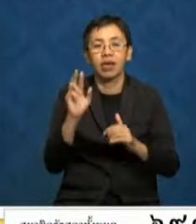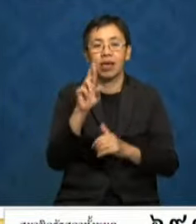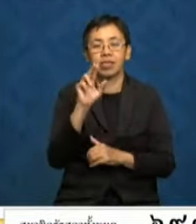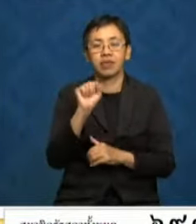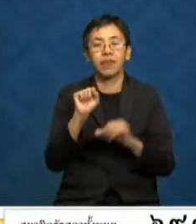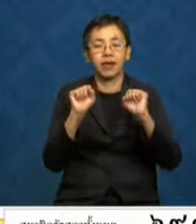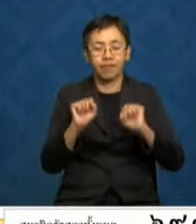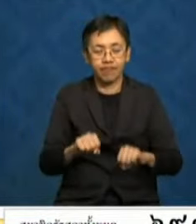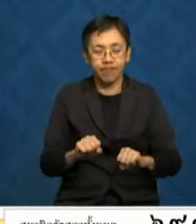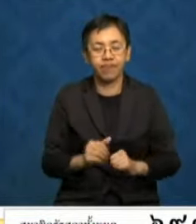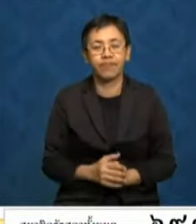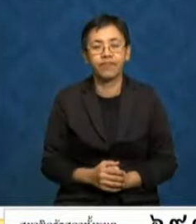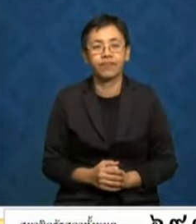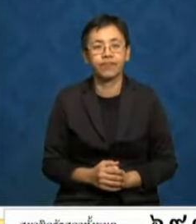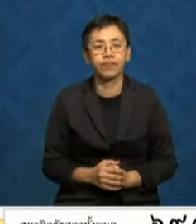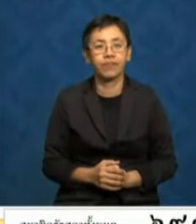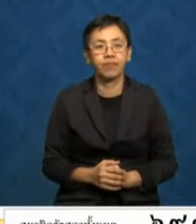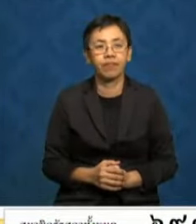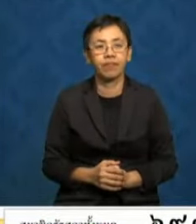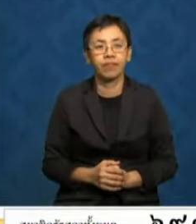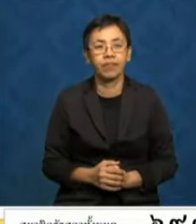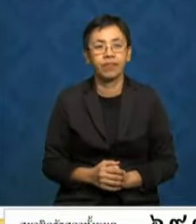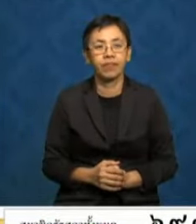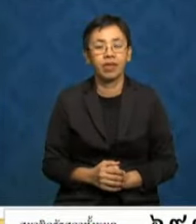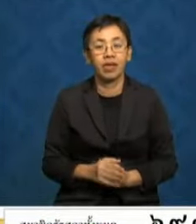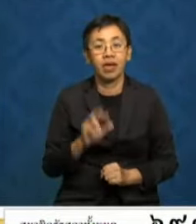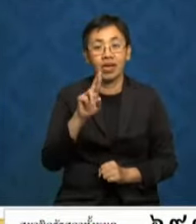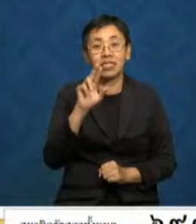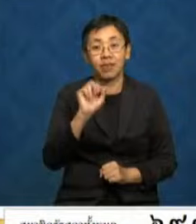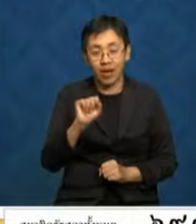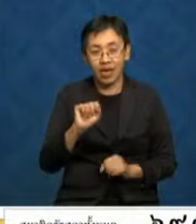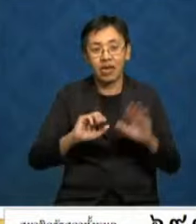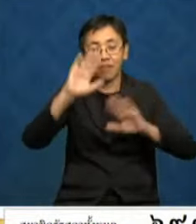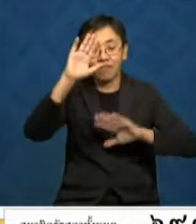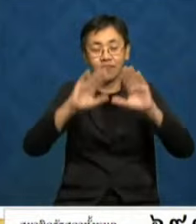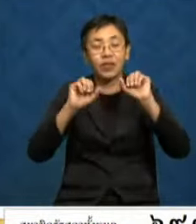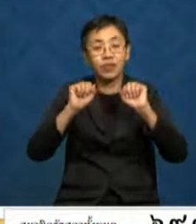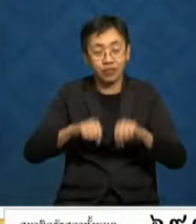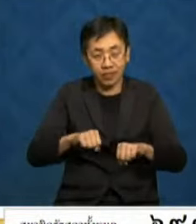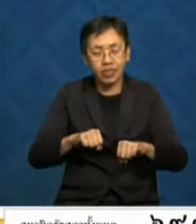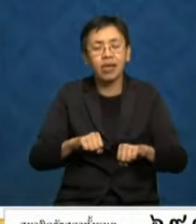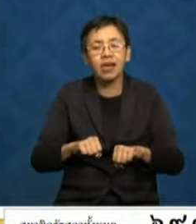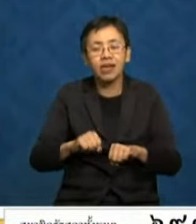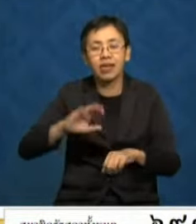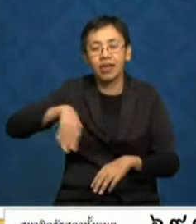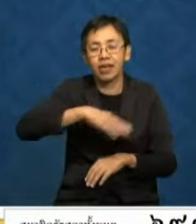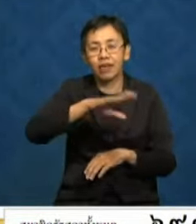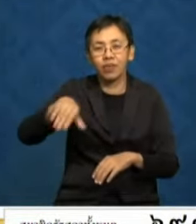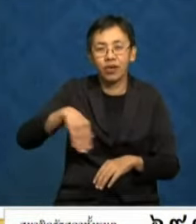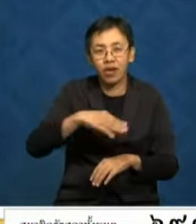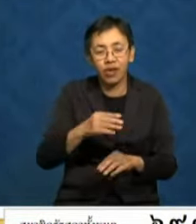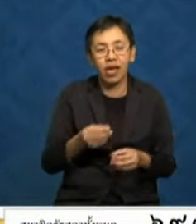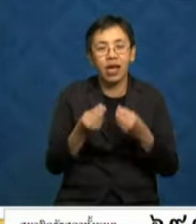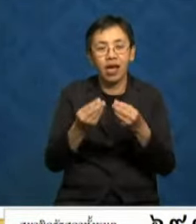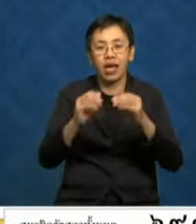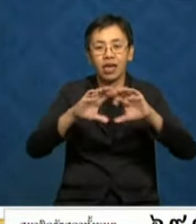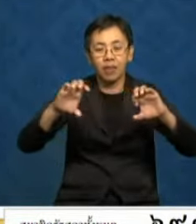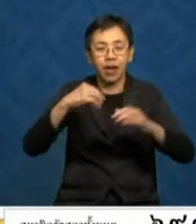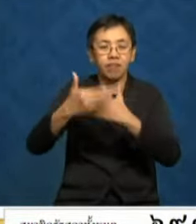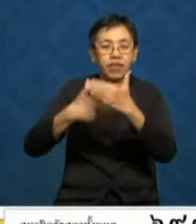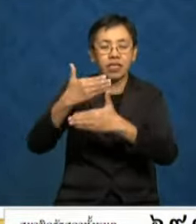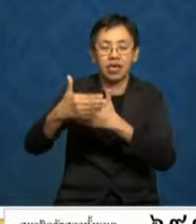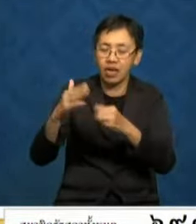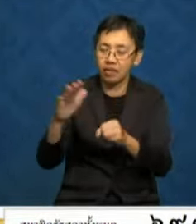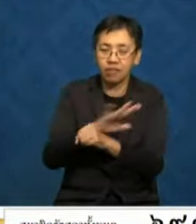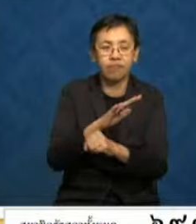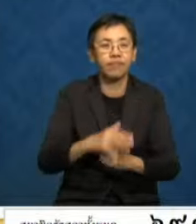าซึ่งก็เป็นเรียกว่าเฮอร์เดิลสุดท้ายหรือว่าเป็นเครื่องมือสุดท้ายที่เราจะให้กับทางด้านรัฐบาลได้เดินหน้าอย่างเต็ม